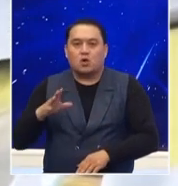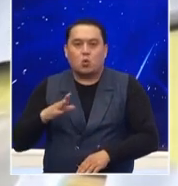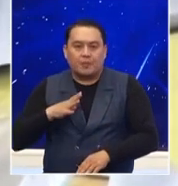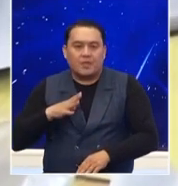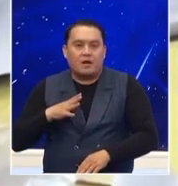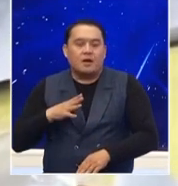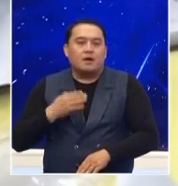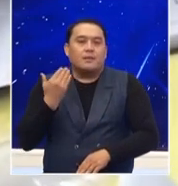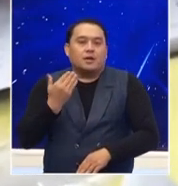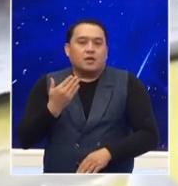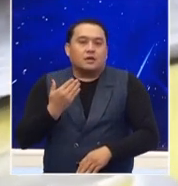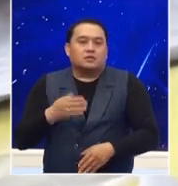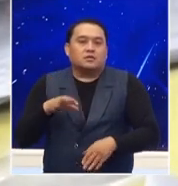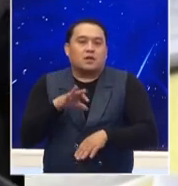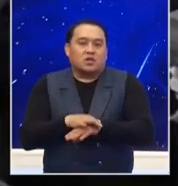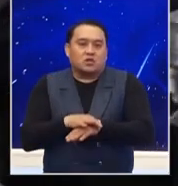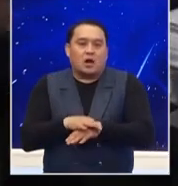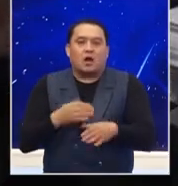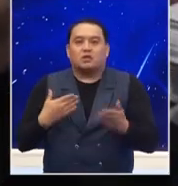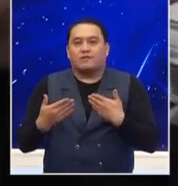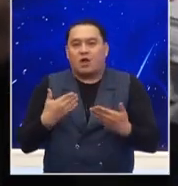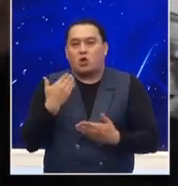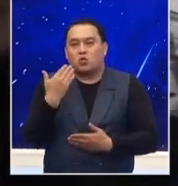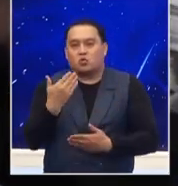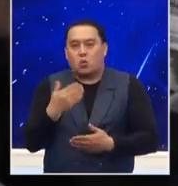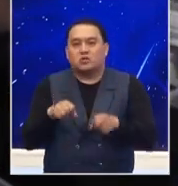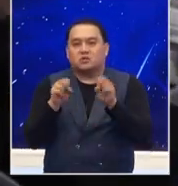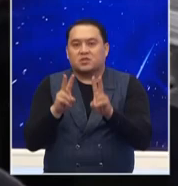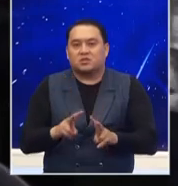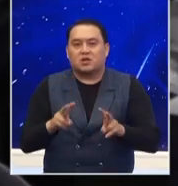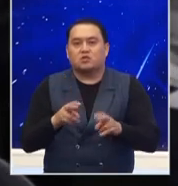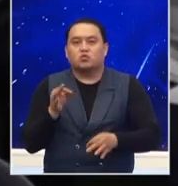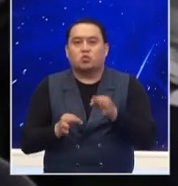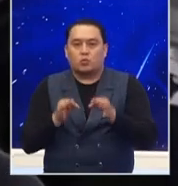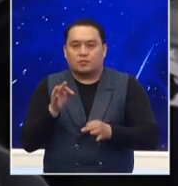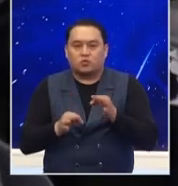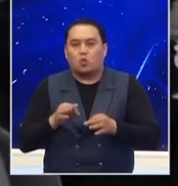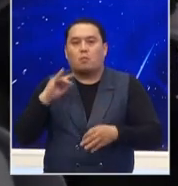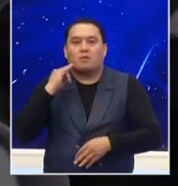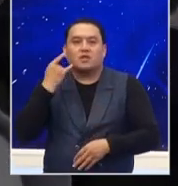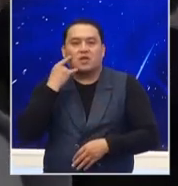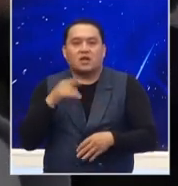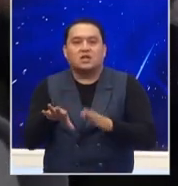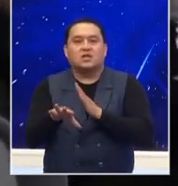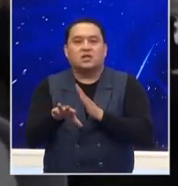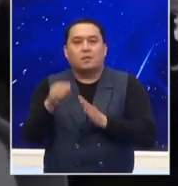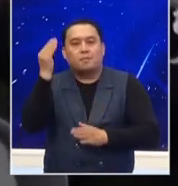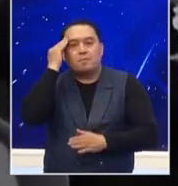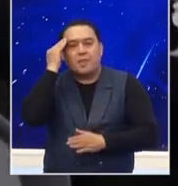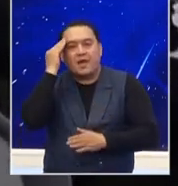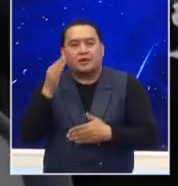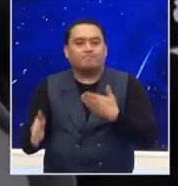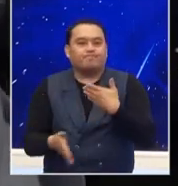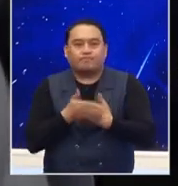2018-2020 годы. Подозреваемые задержаны, и в их отношении специализированным следственным судом Павлодара избрана